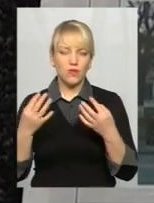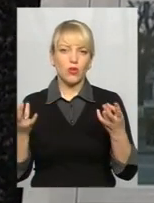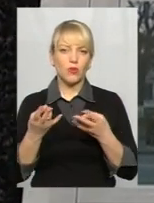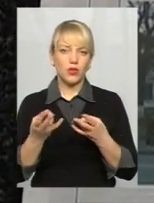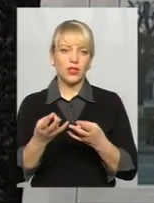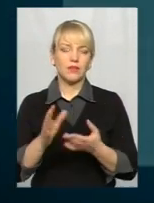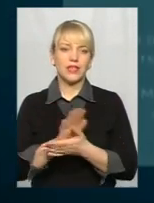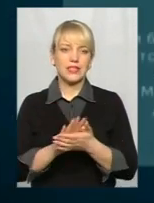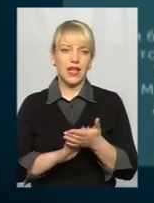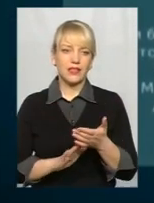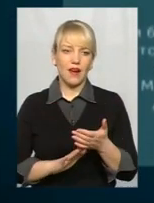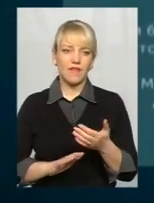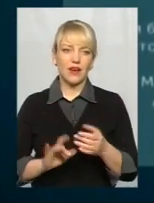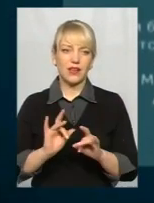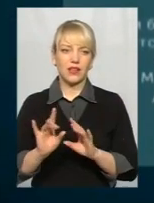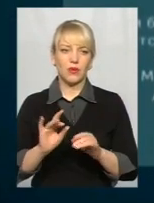заява розповсюджувача.